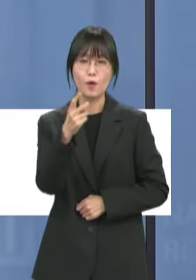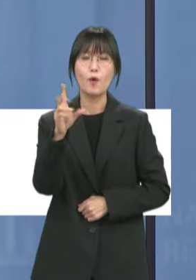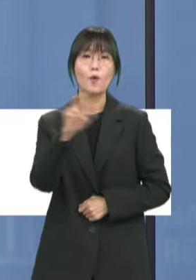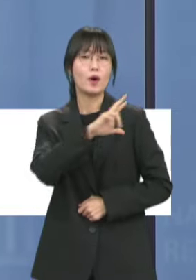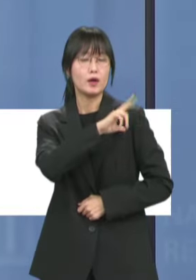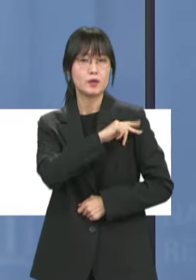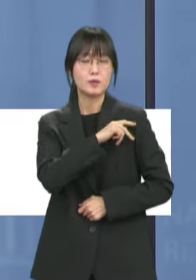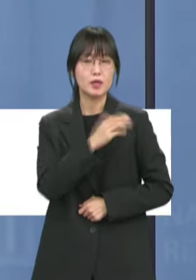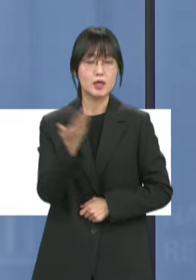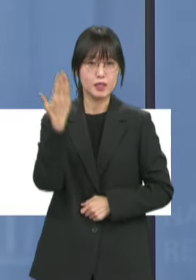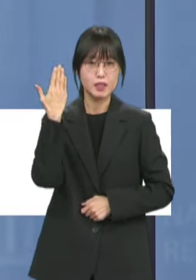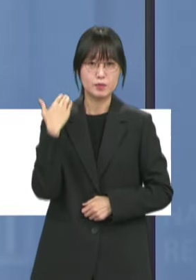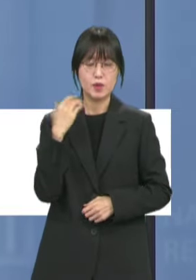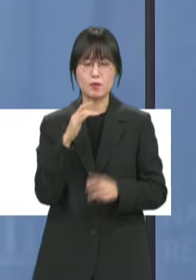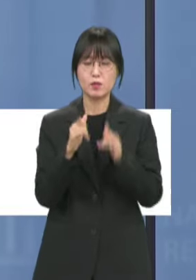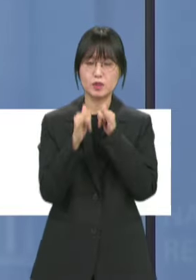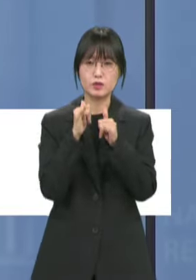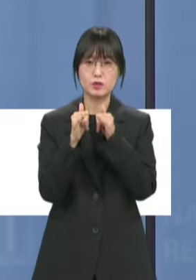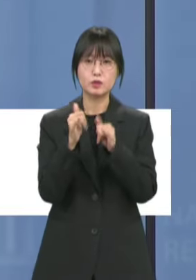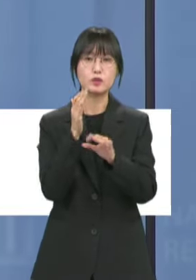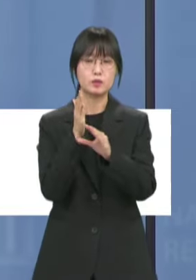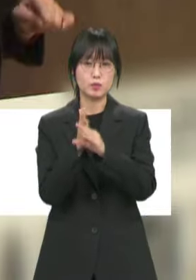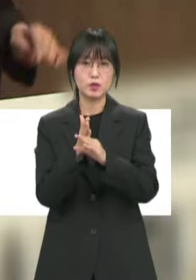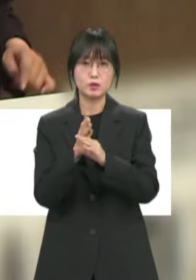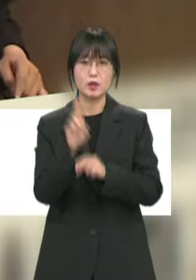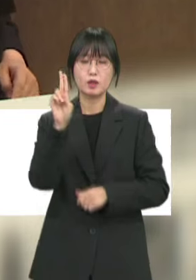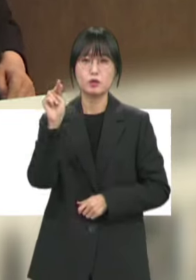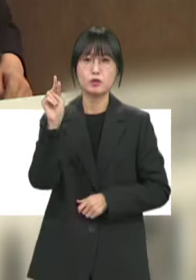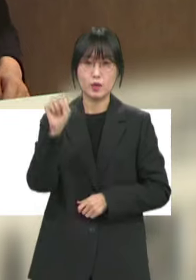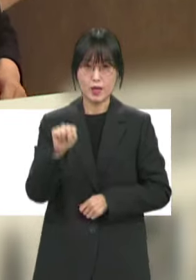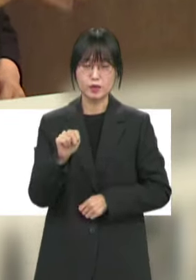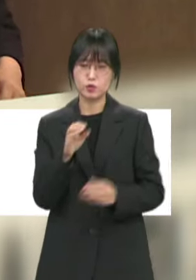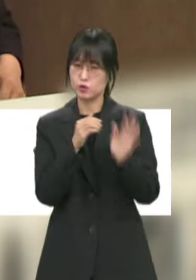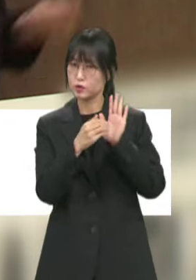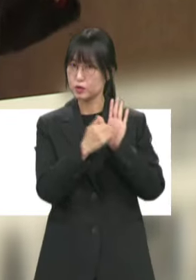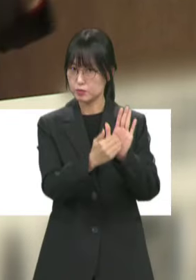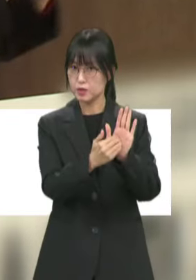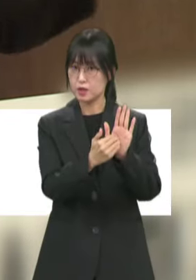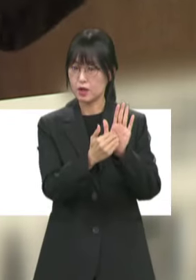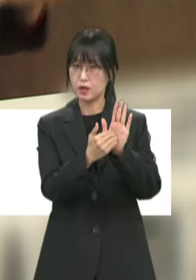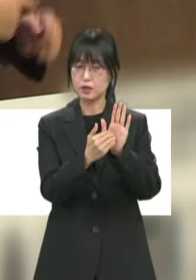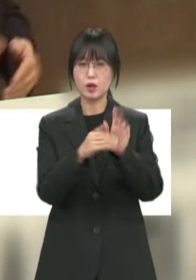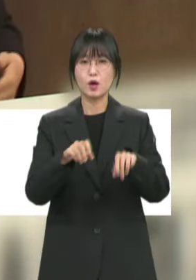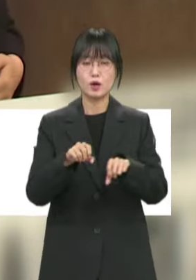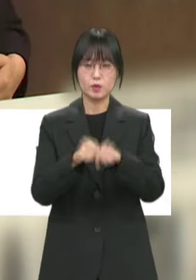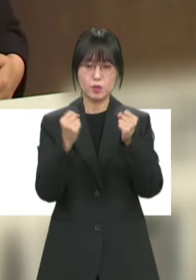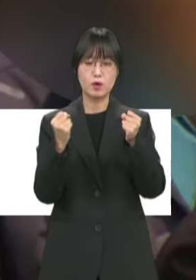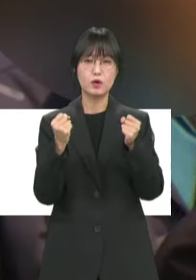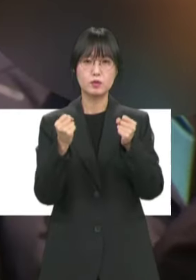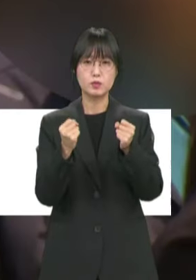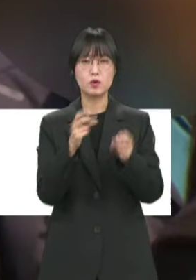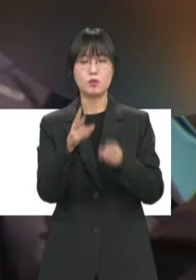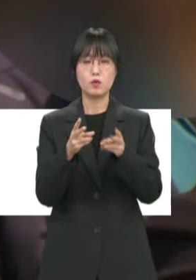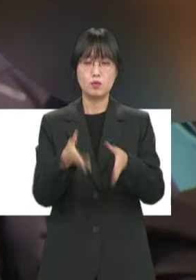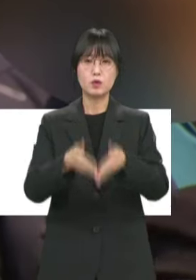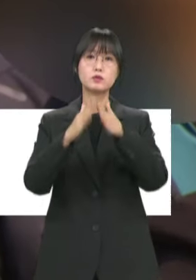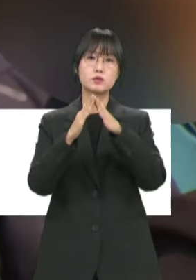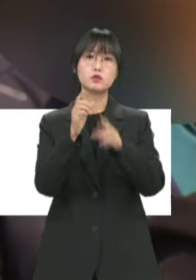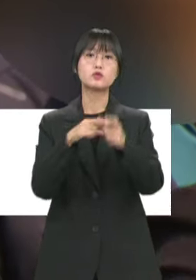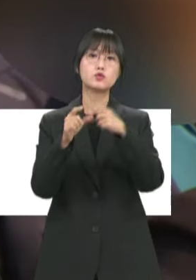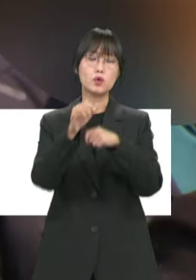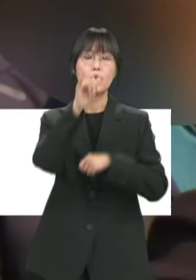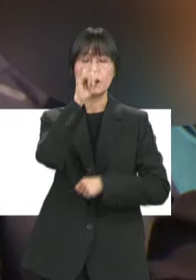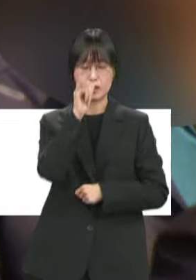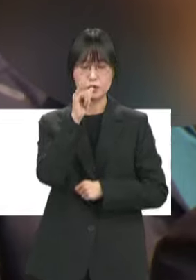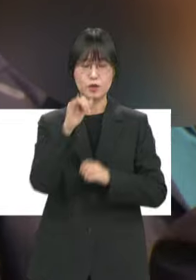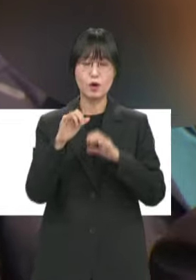국회에서 기자 회견을 열고 논산에 유엔도 금지한 집속탄 생산 대규모 산업 단지를 추가로 조성하고 있다며